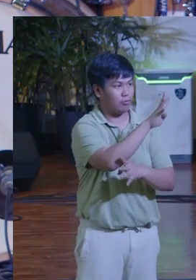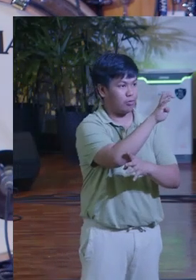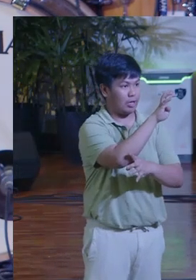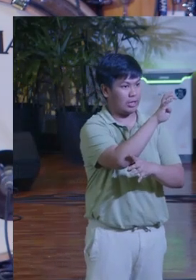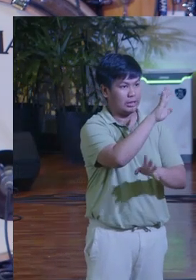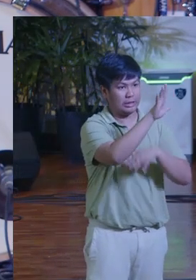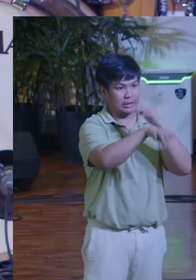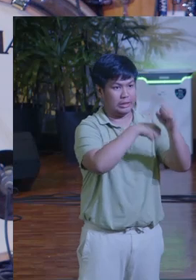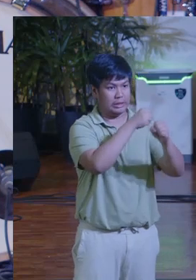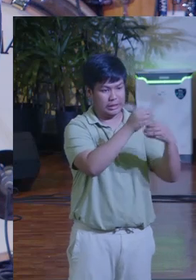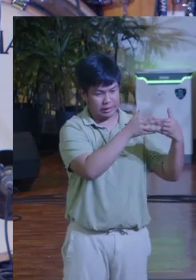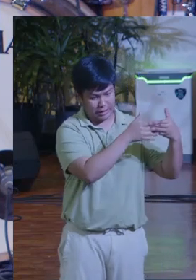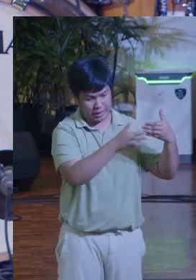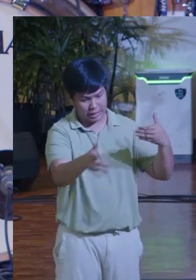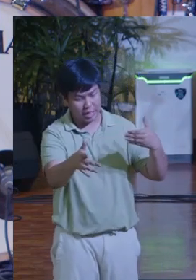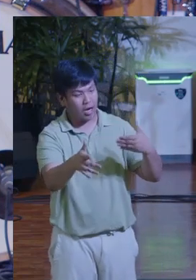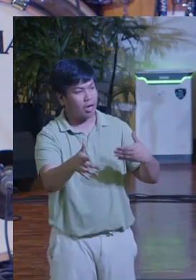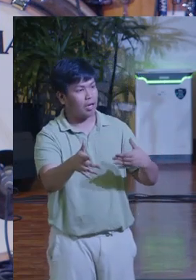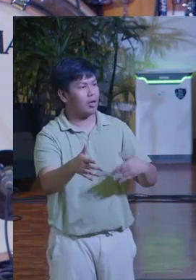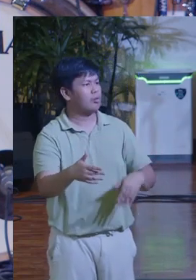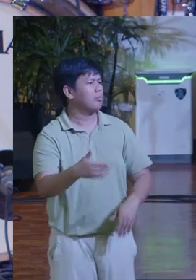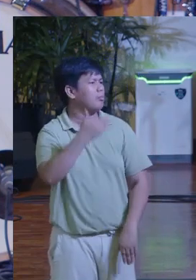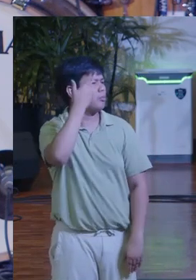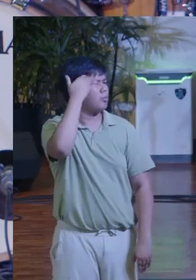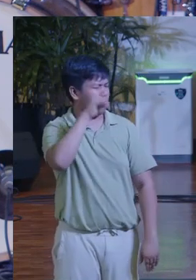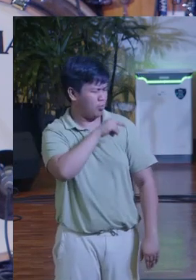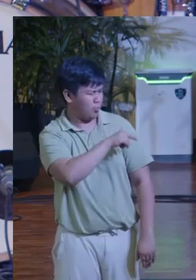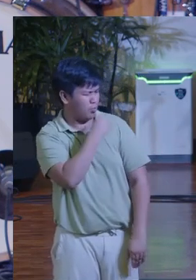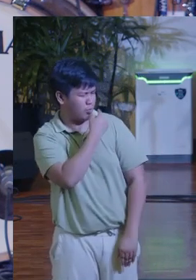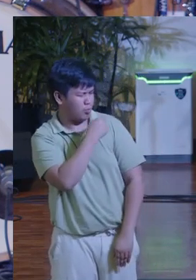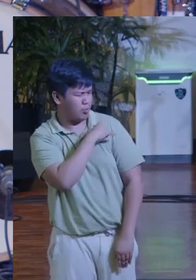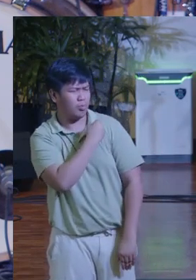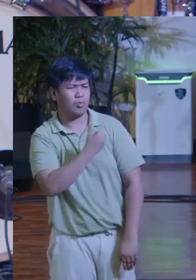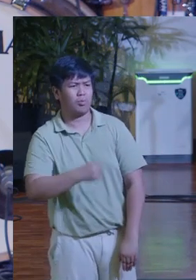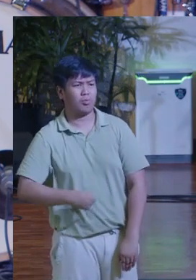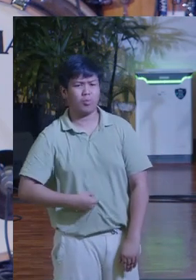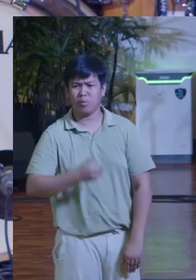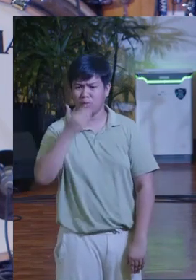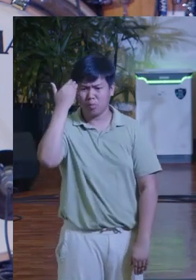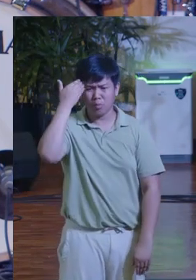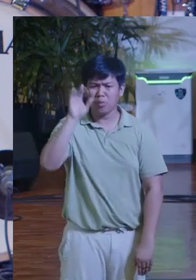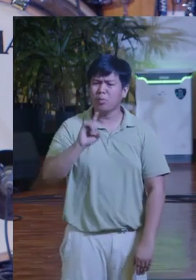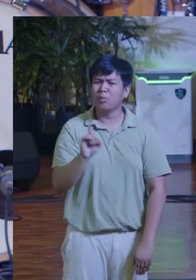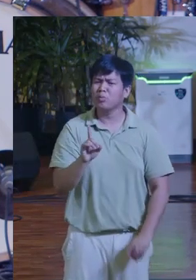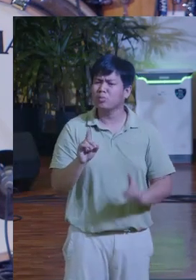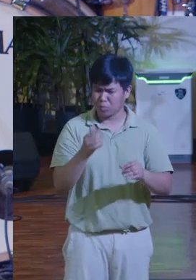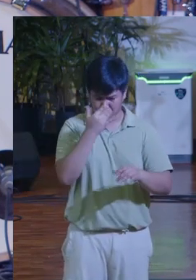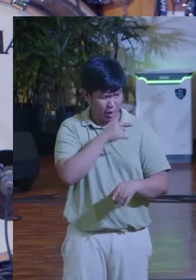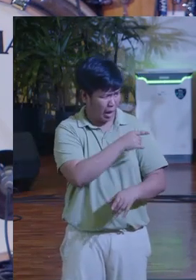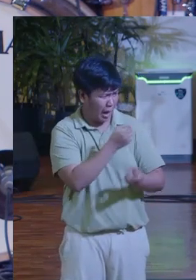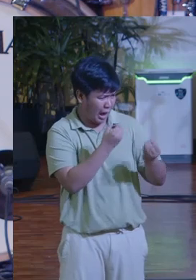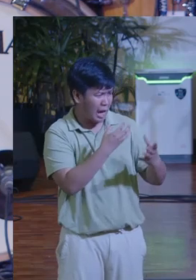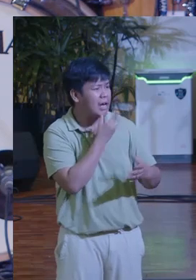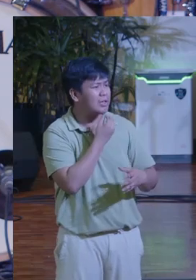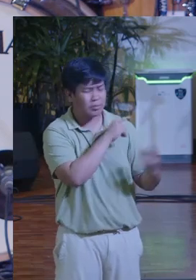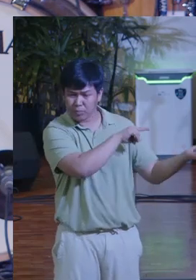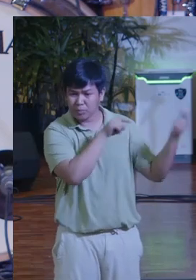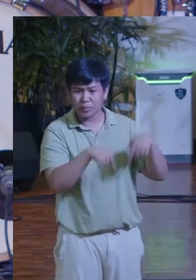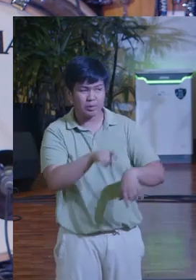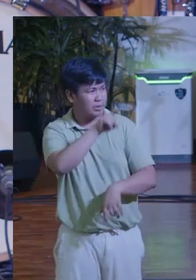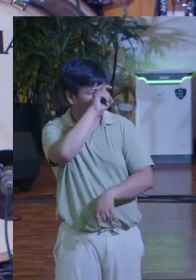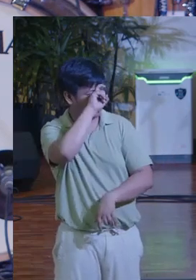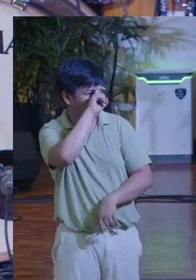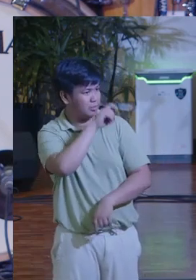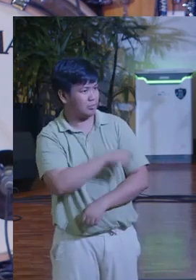na hindi nakilala si Joseph o ang kanyang ginawang pagliligtas sa